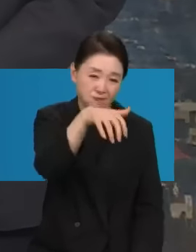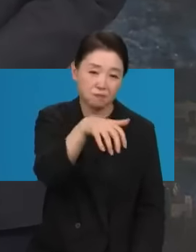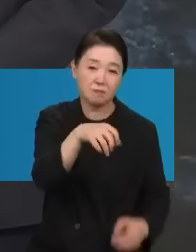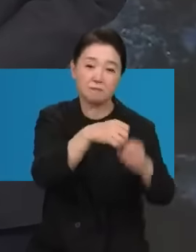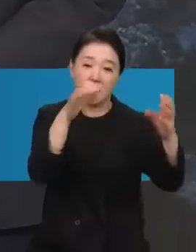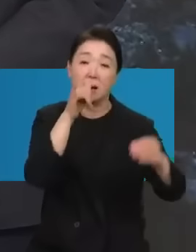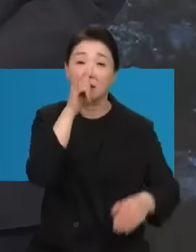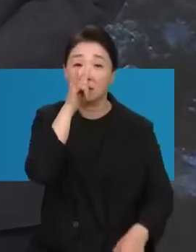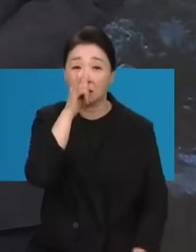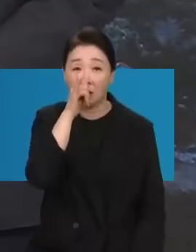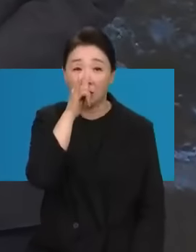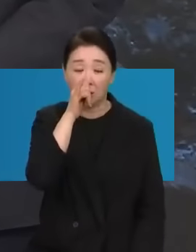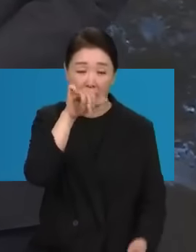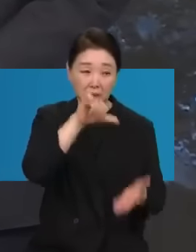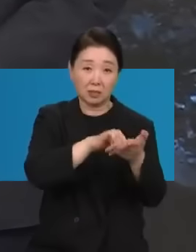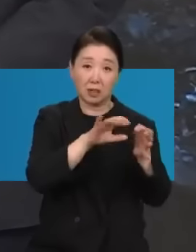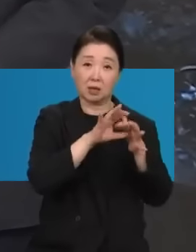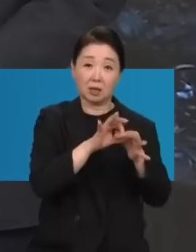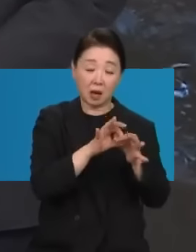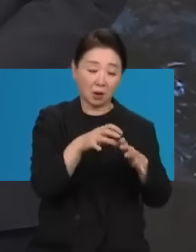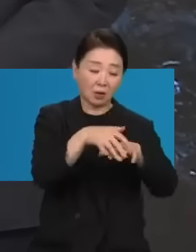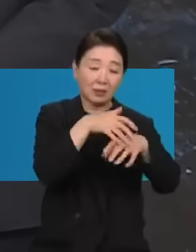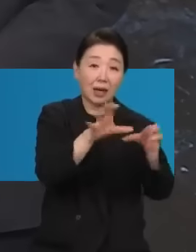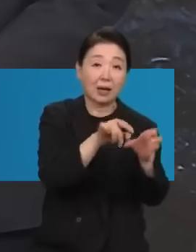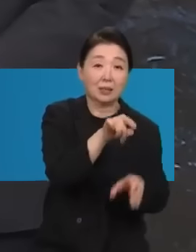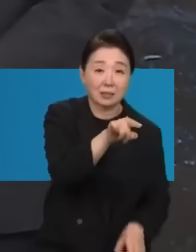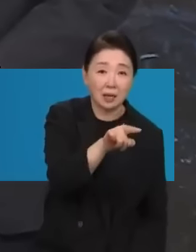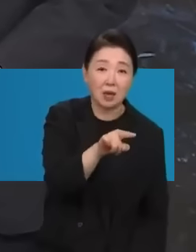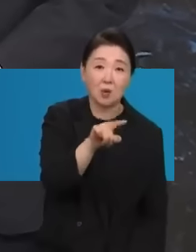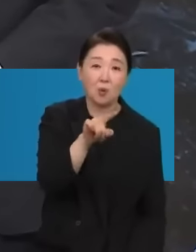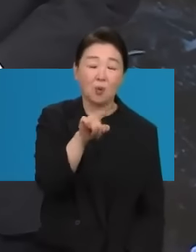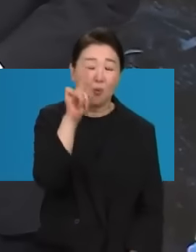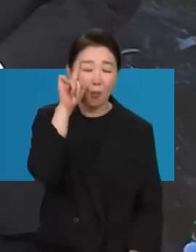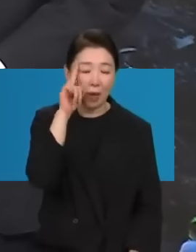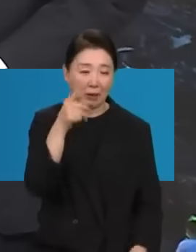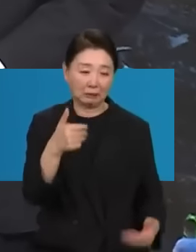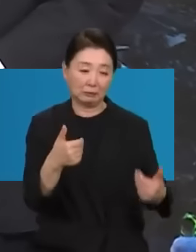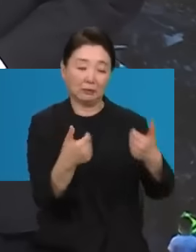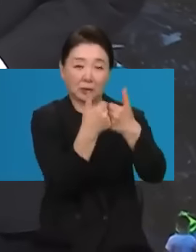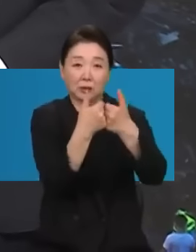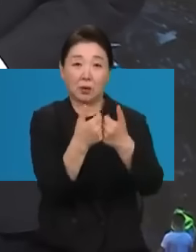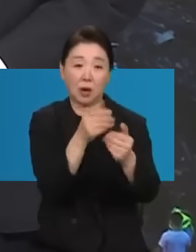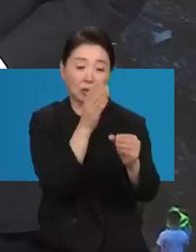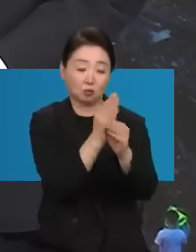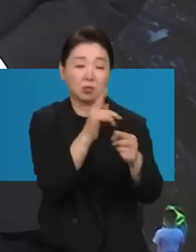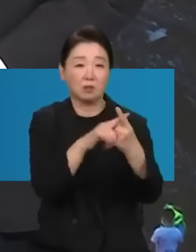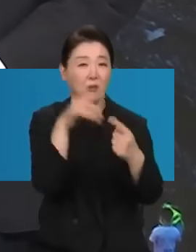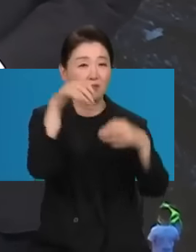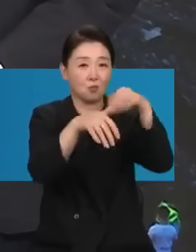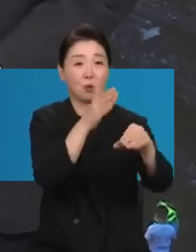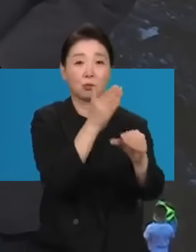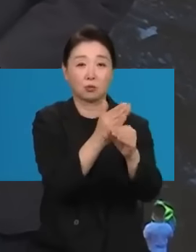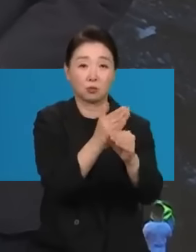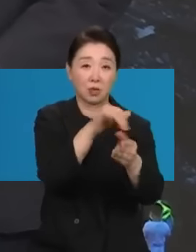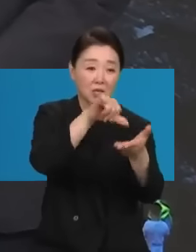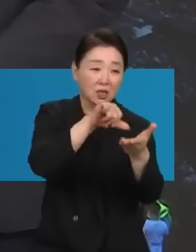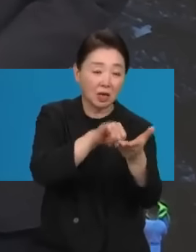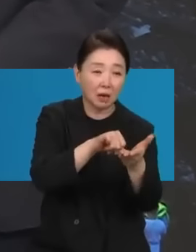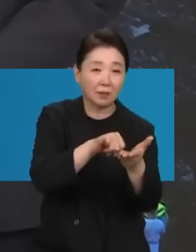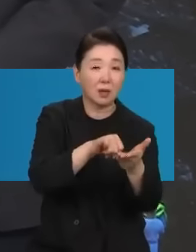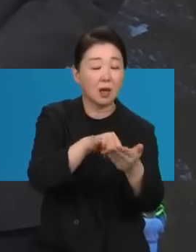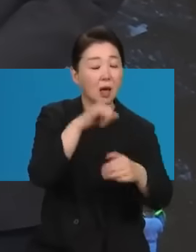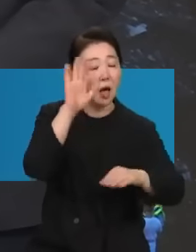버렸습니다 이란과 가까운 무장 단체들 이른바 저항의 축에 대한 공격을 확대하고 있는 건데 이란이 어떻게 나올지가